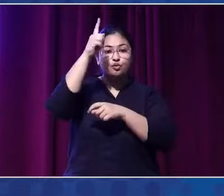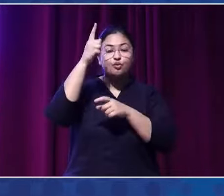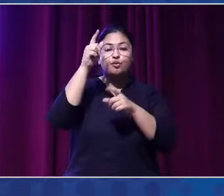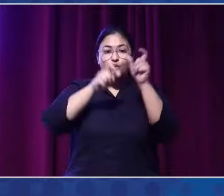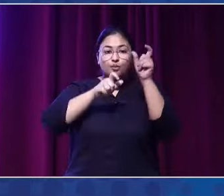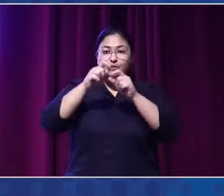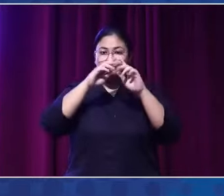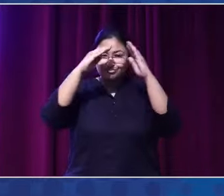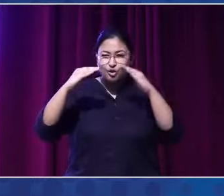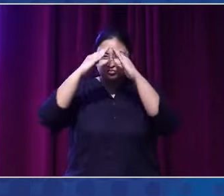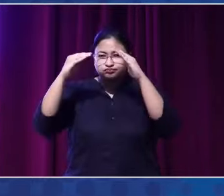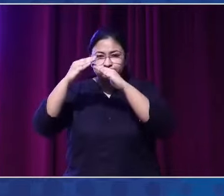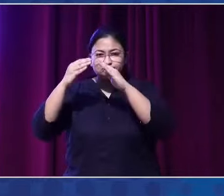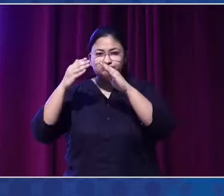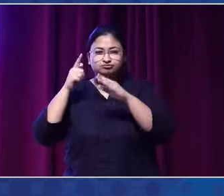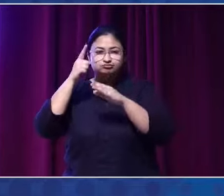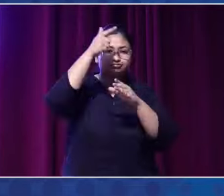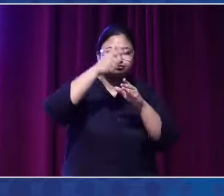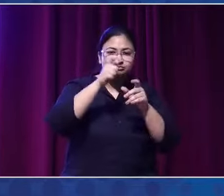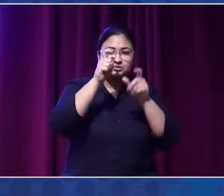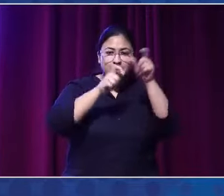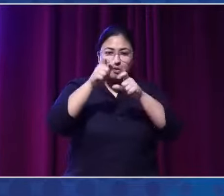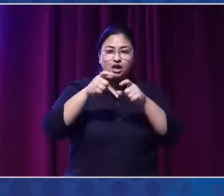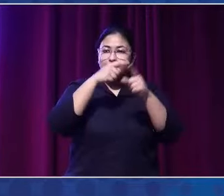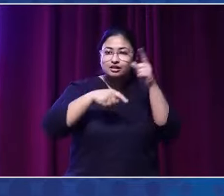थी, अनसंग हीरोज ऑफ आर